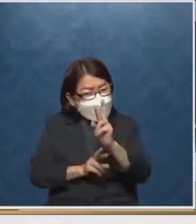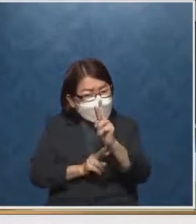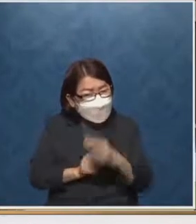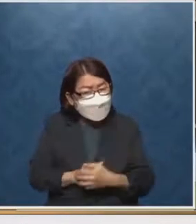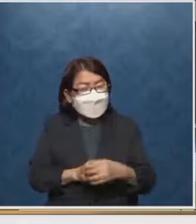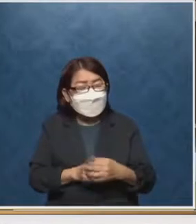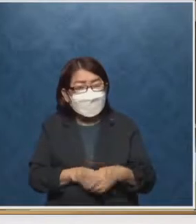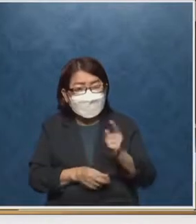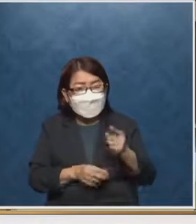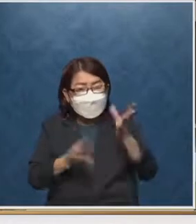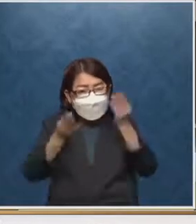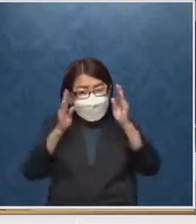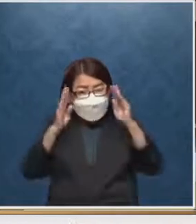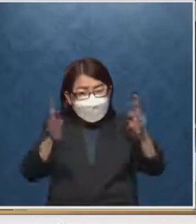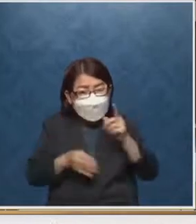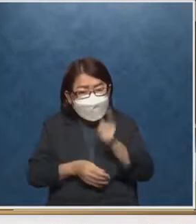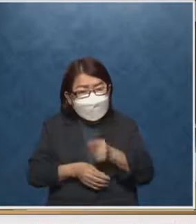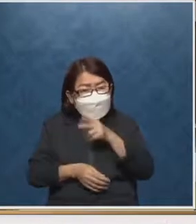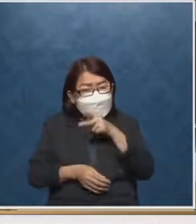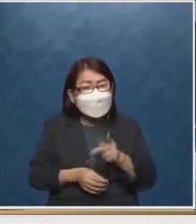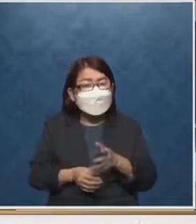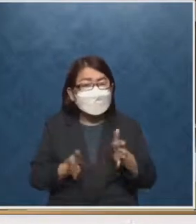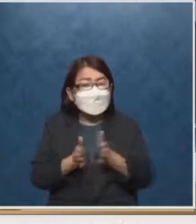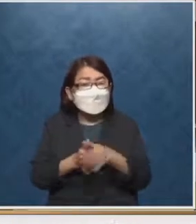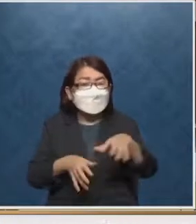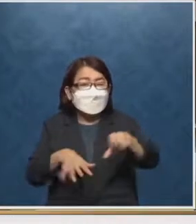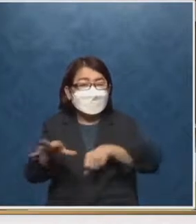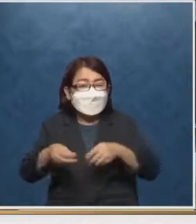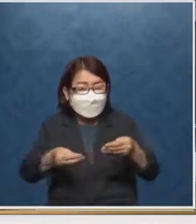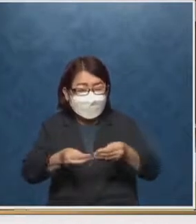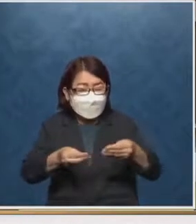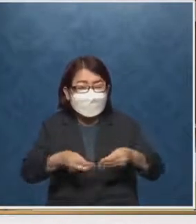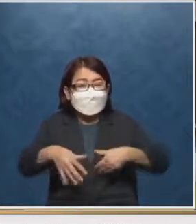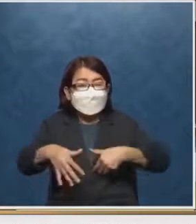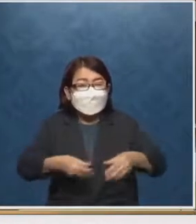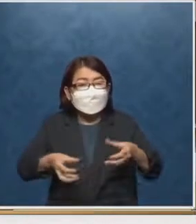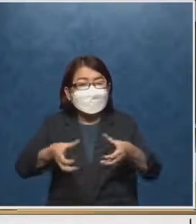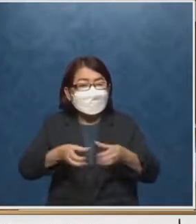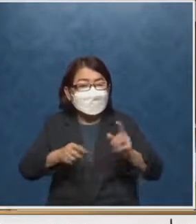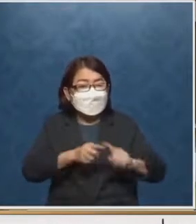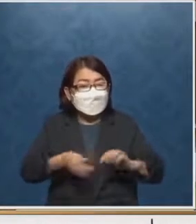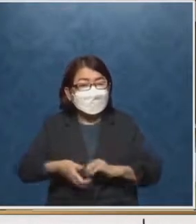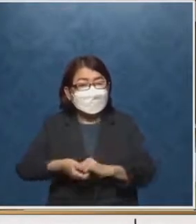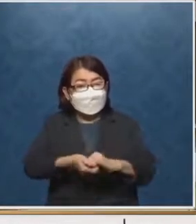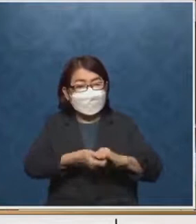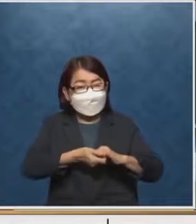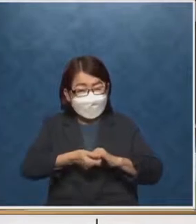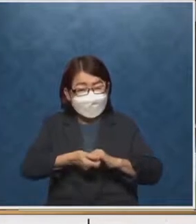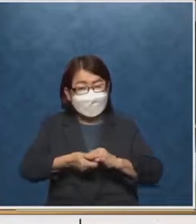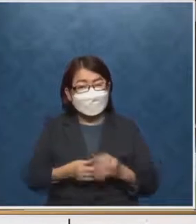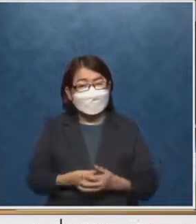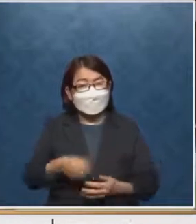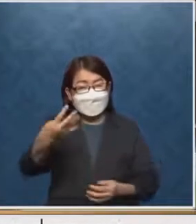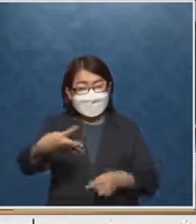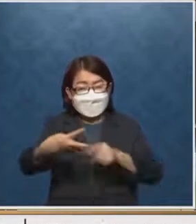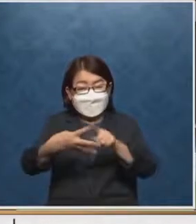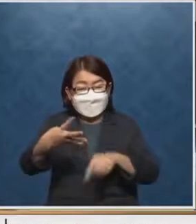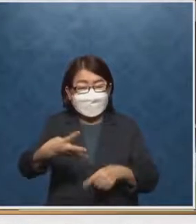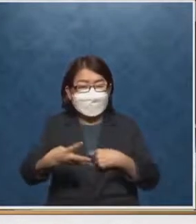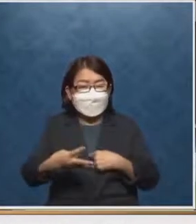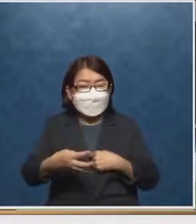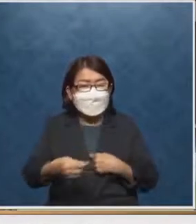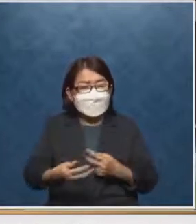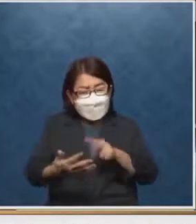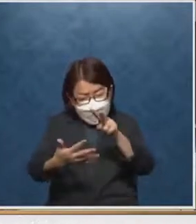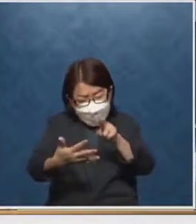ล้วก็มีส่วนร่วมของประชาชนแล้วก็ภาคีต่างๆนะครับผมก็มาดูในวัตถุประสงค์